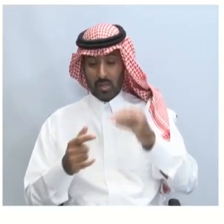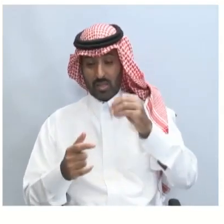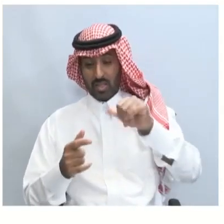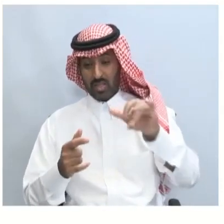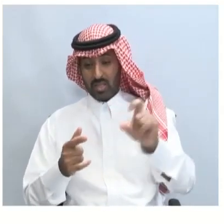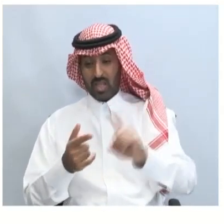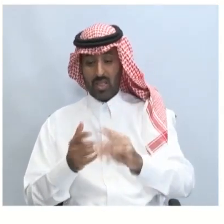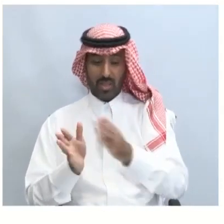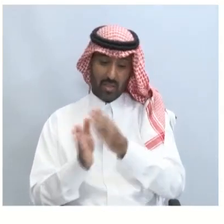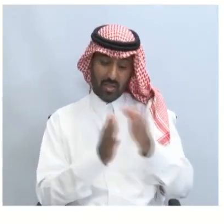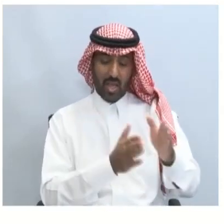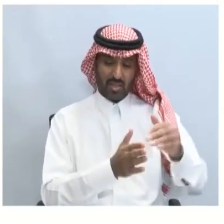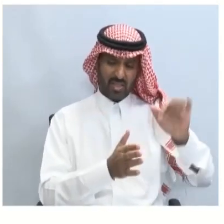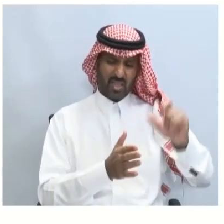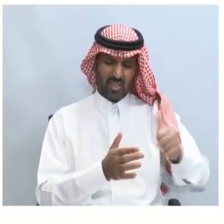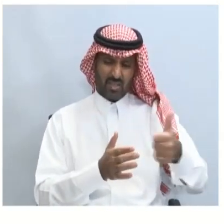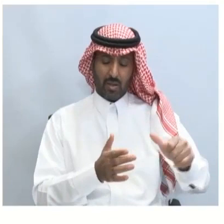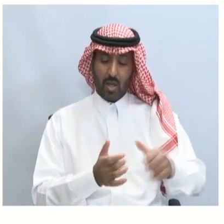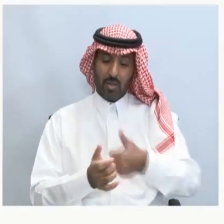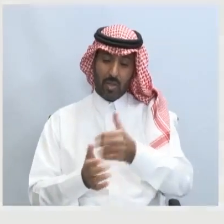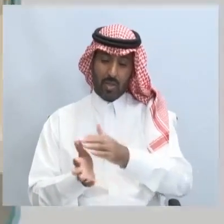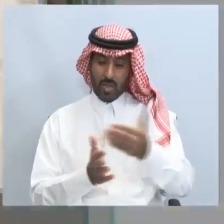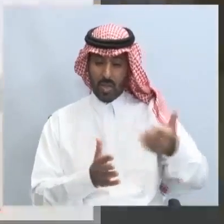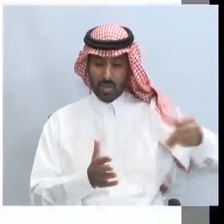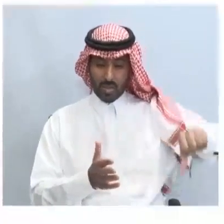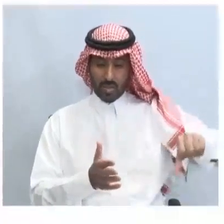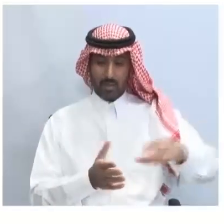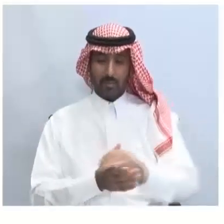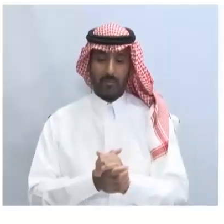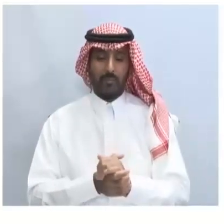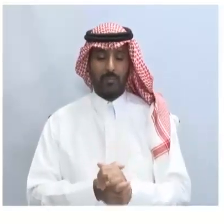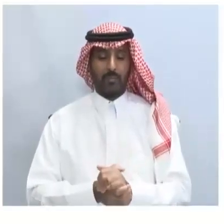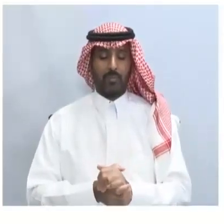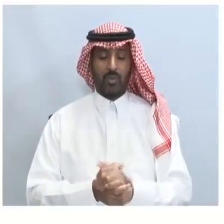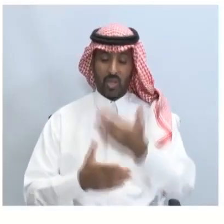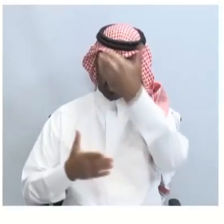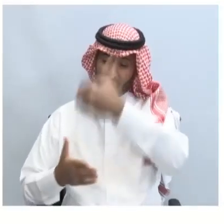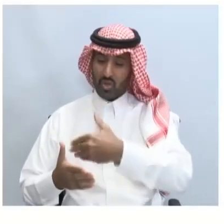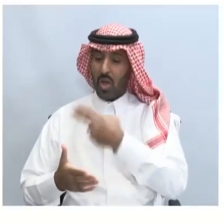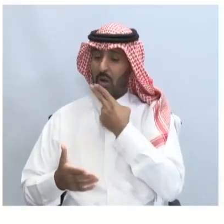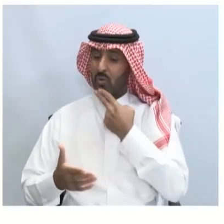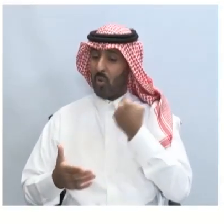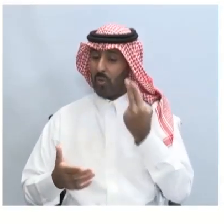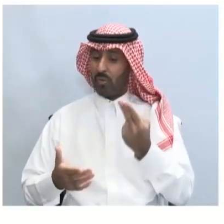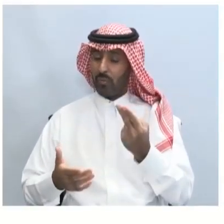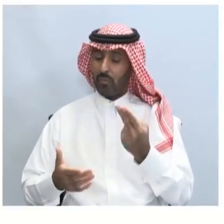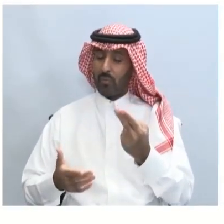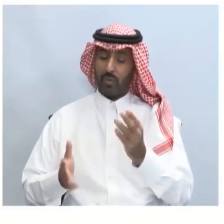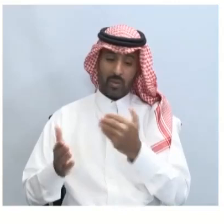سيء احسنتم وبارك الله فيكم جدار نظيف